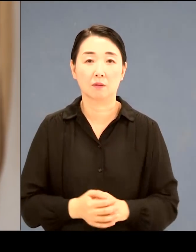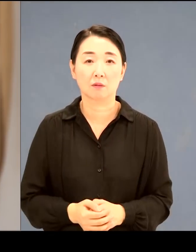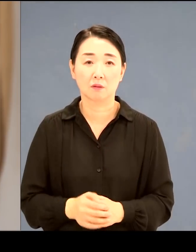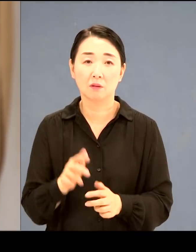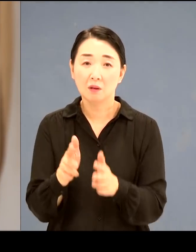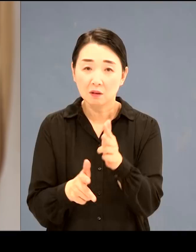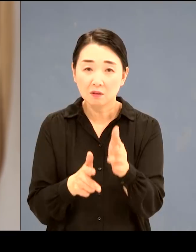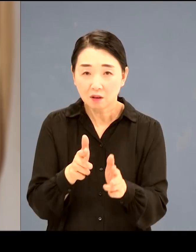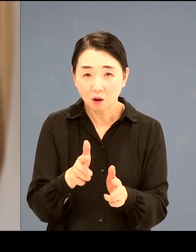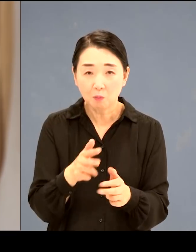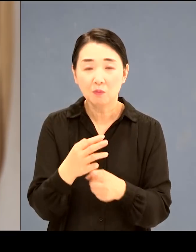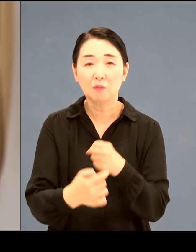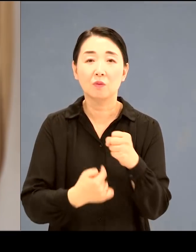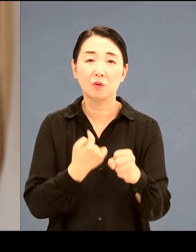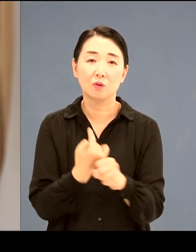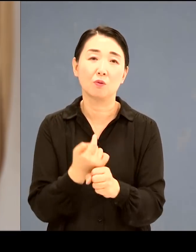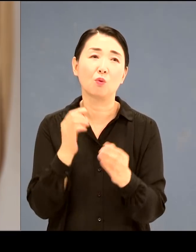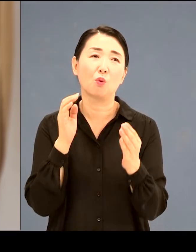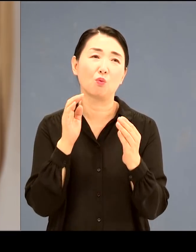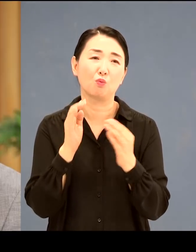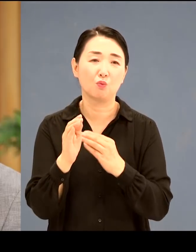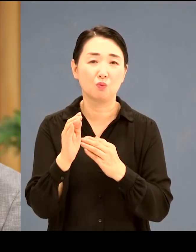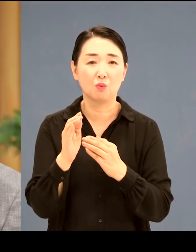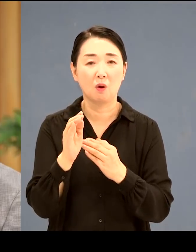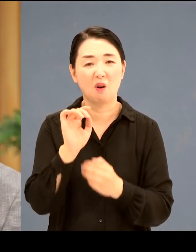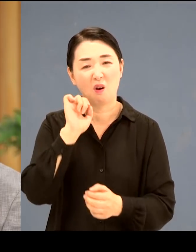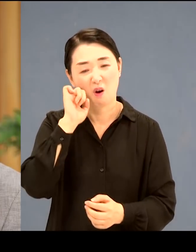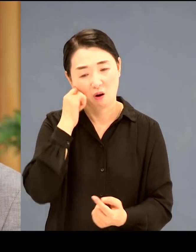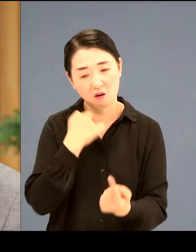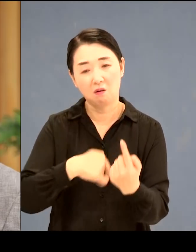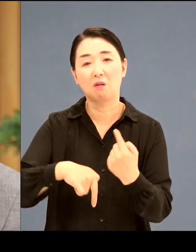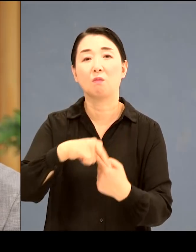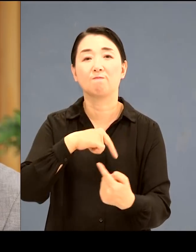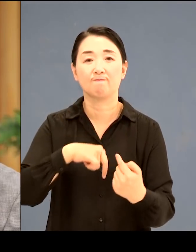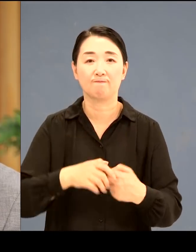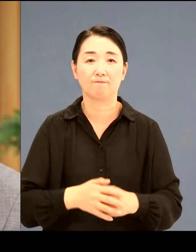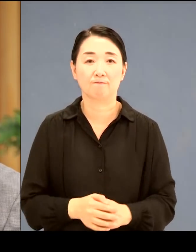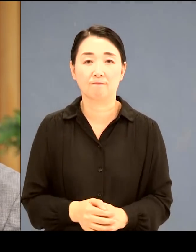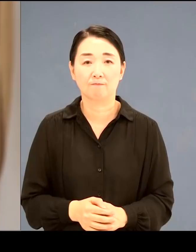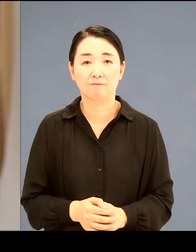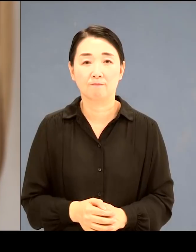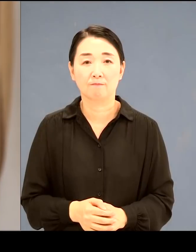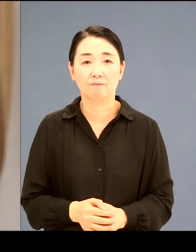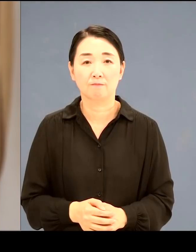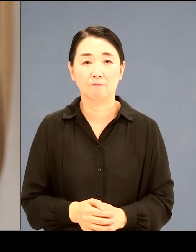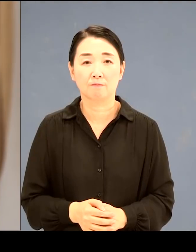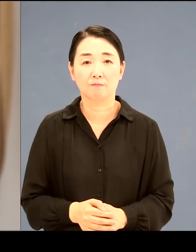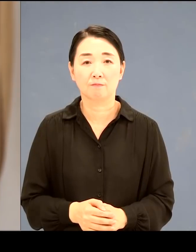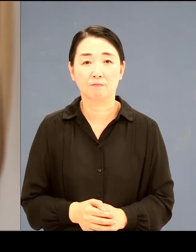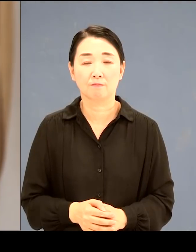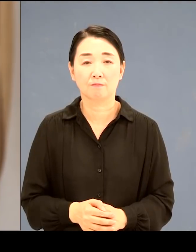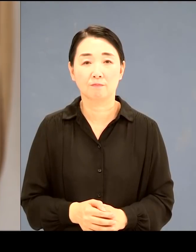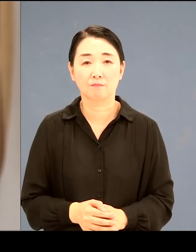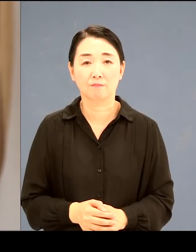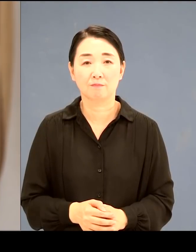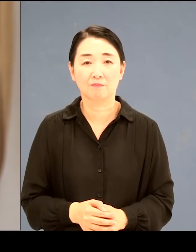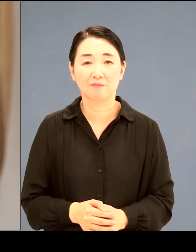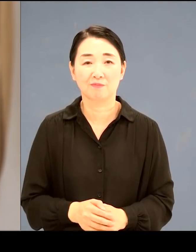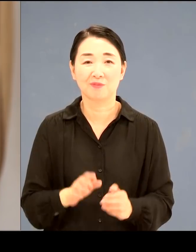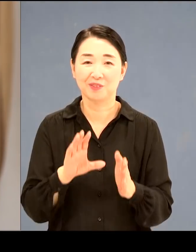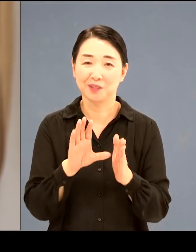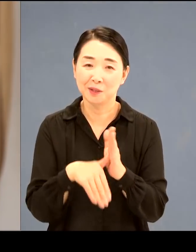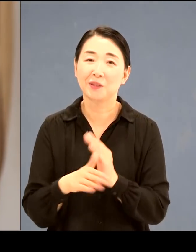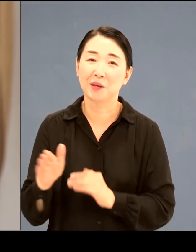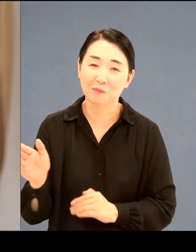비즈니스가 한 1년 정도 있다가 굉장히 어렵게 됐어요. 그래서 그때부터 이제 저의